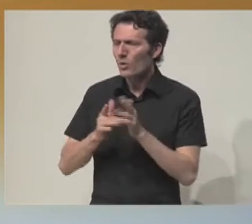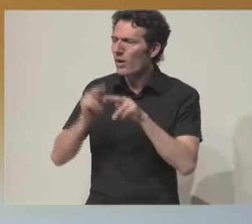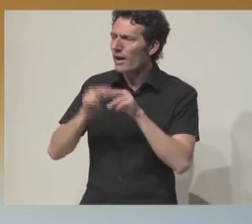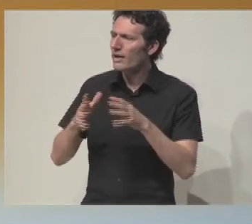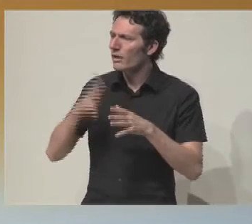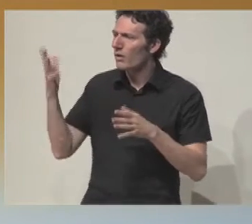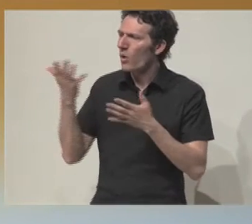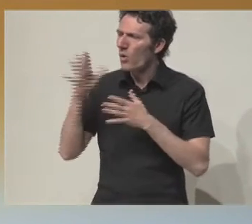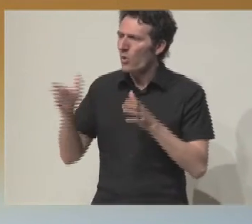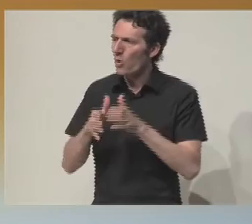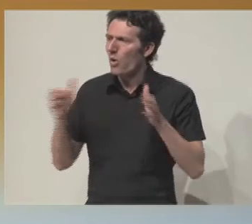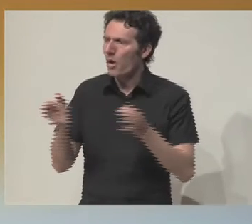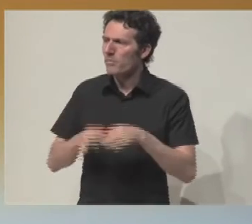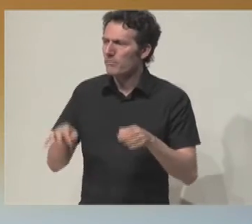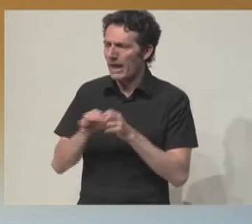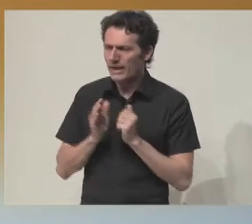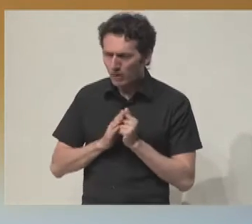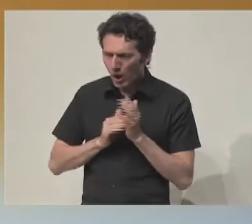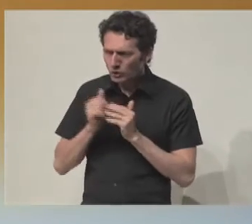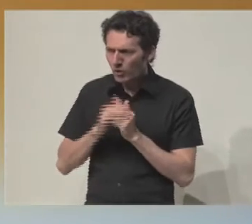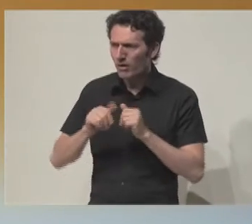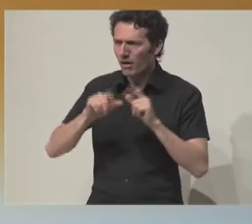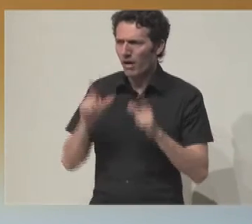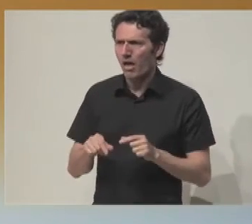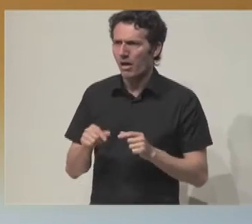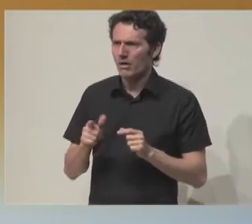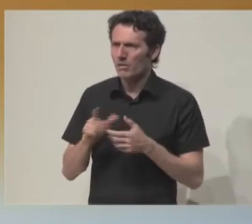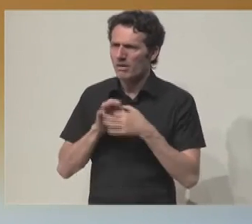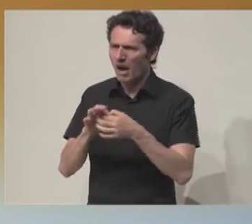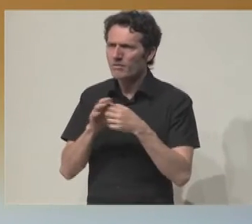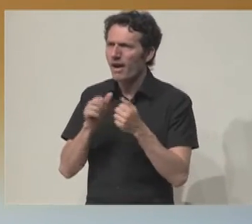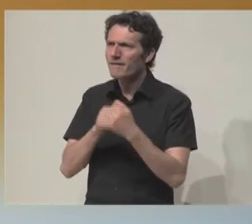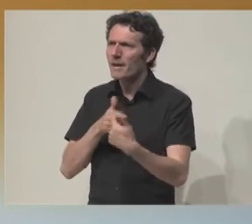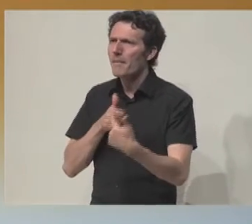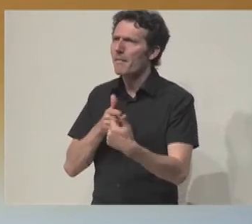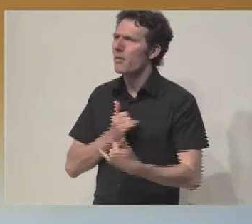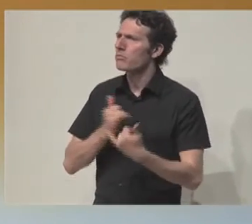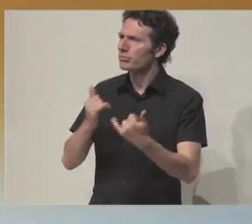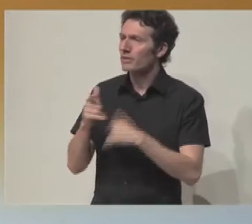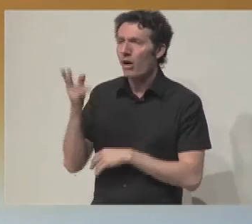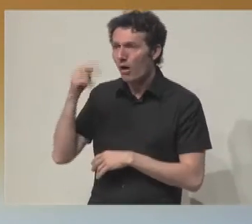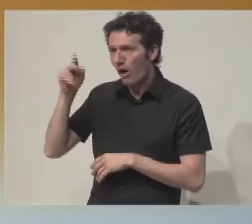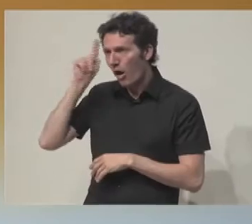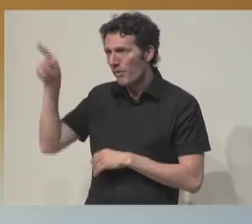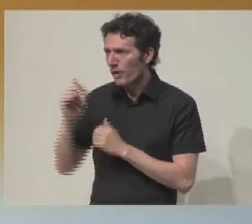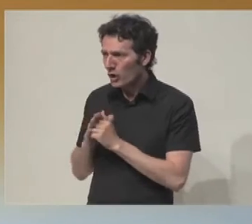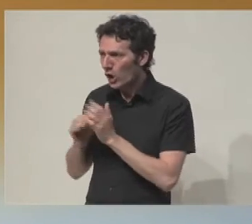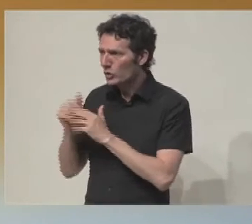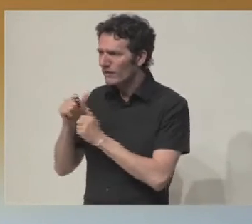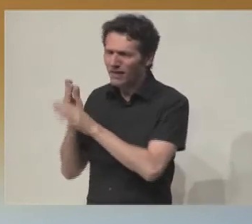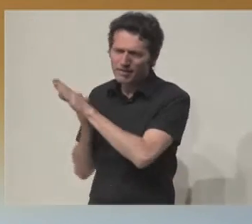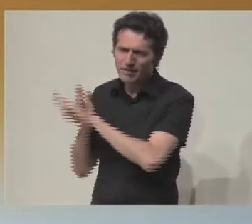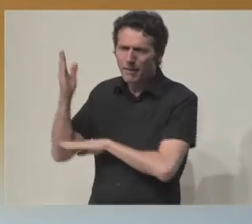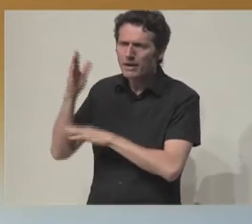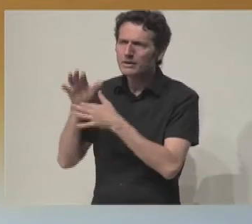se sont construites sur le rapport de force l'union européenne s'est construite en dépassant les